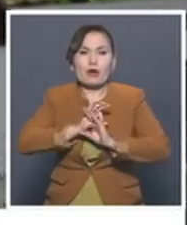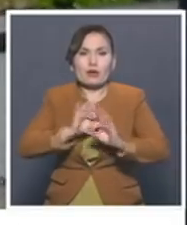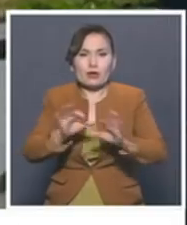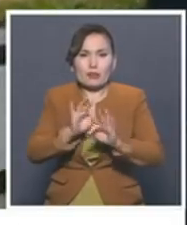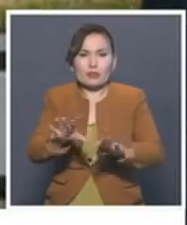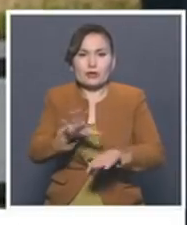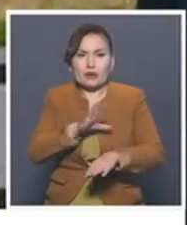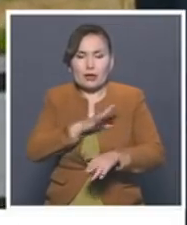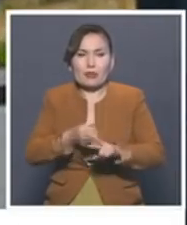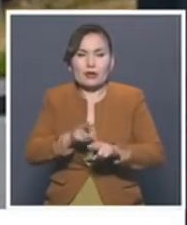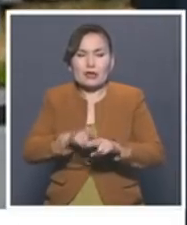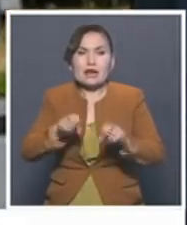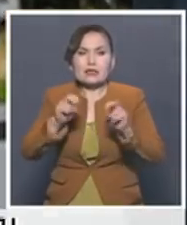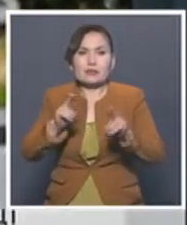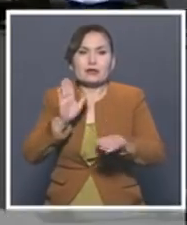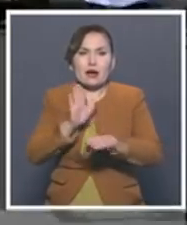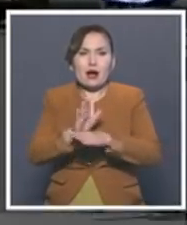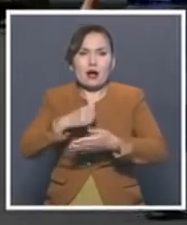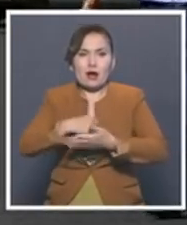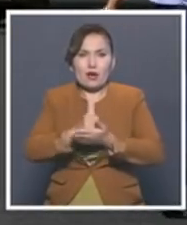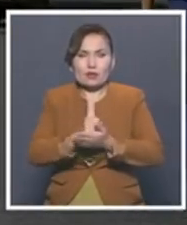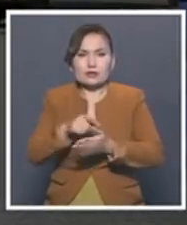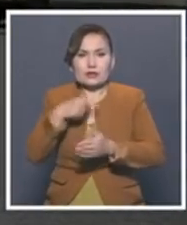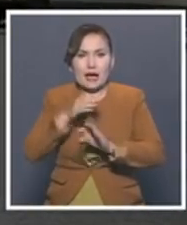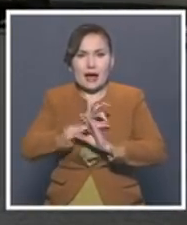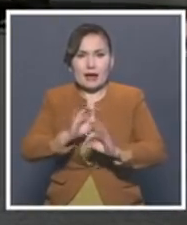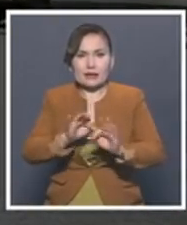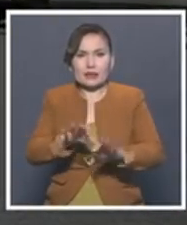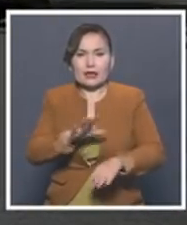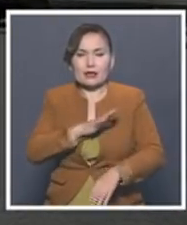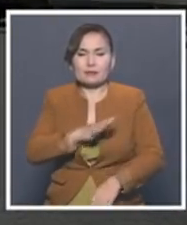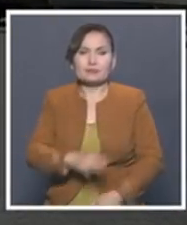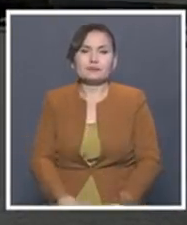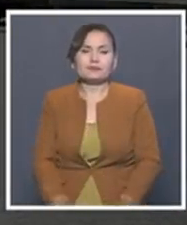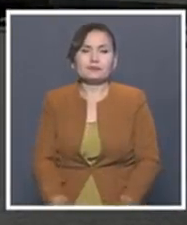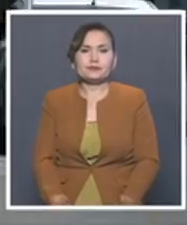Асхат Шарапиевтің арнайы қаулысында айтылған.